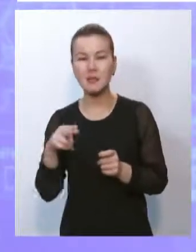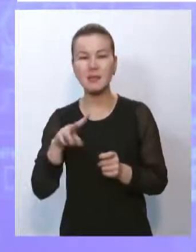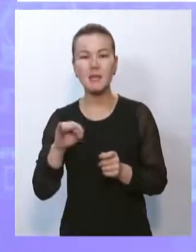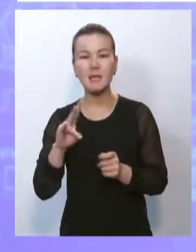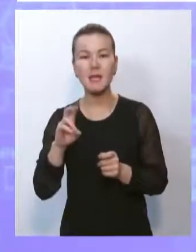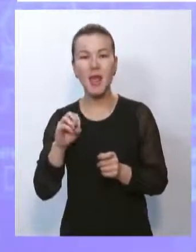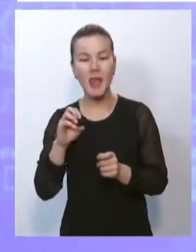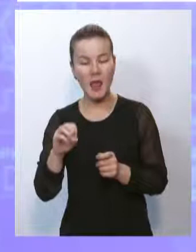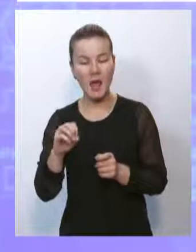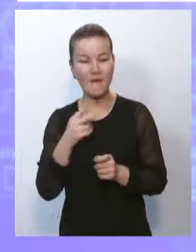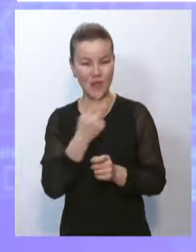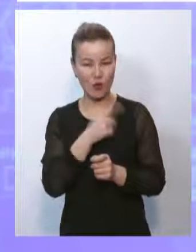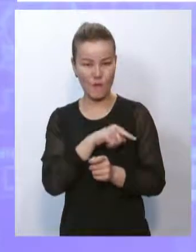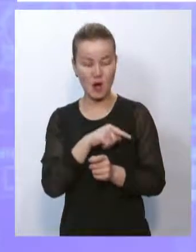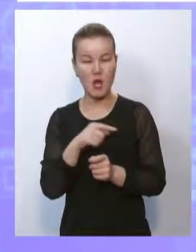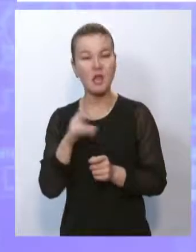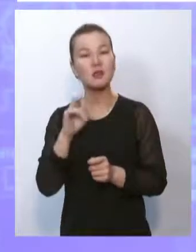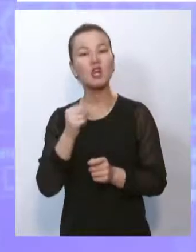4 сантиметра